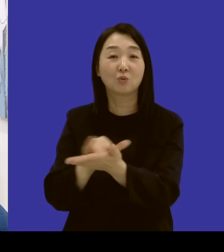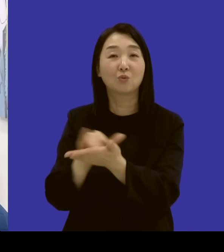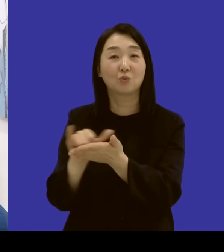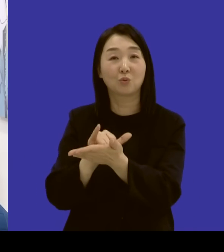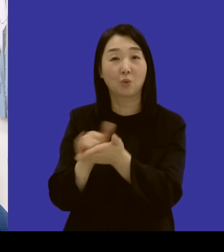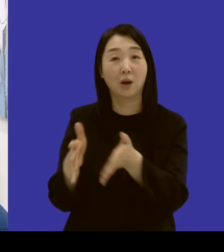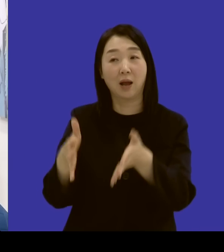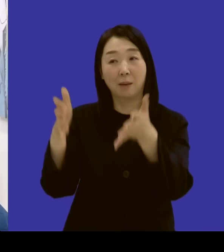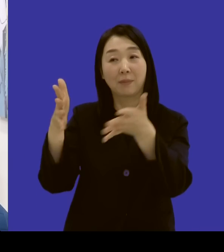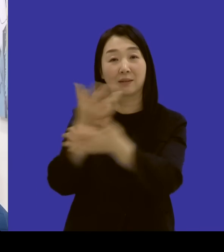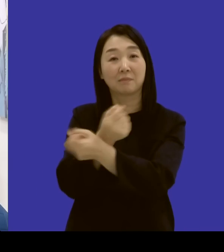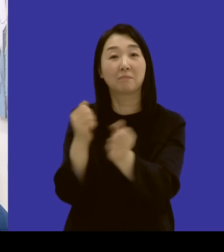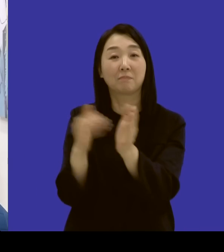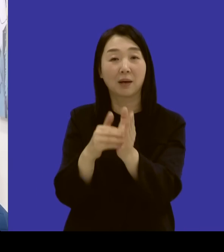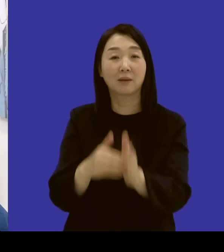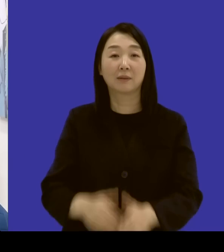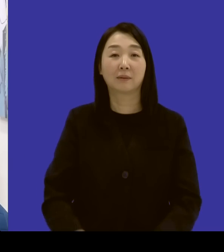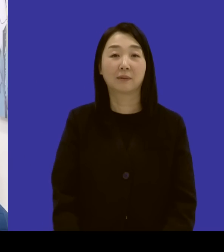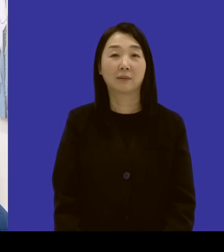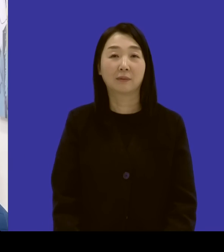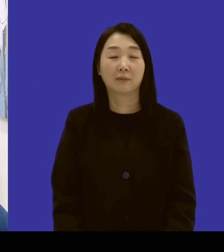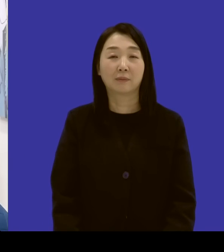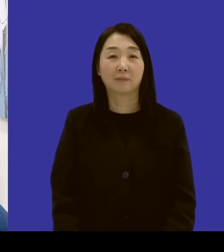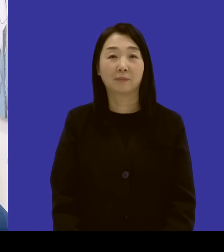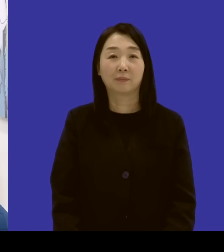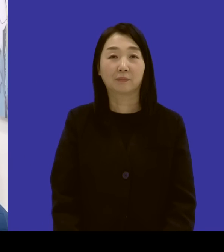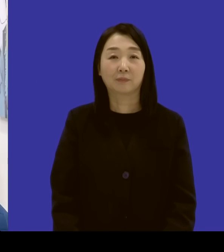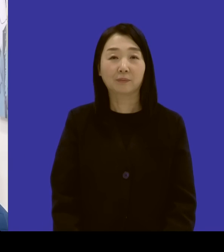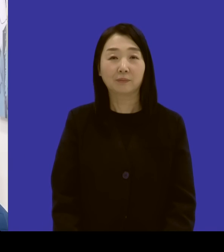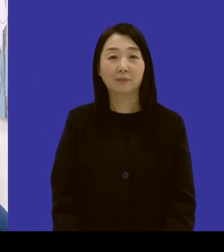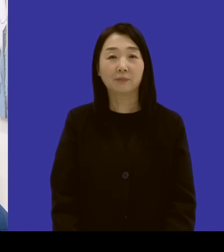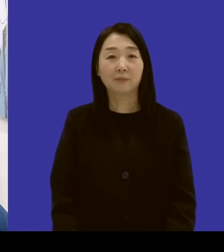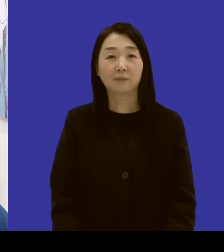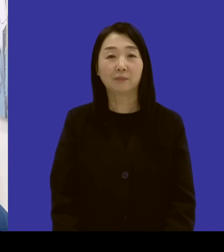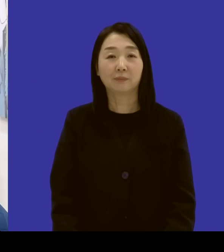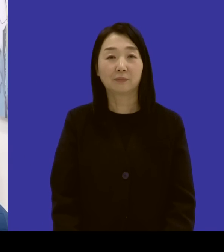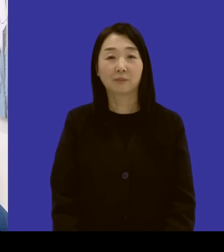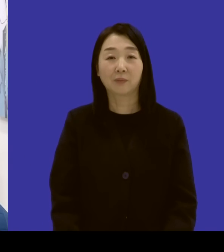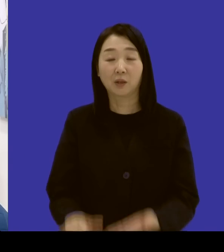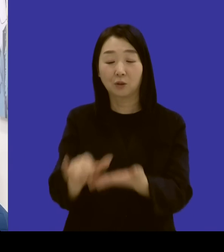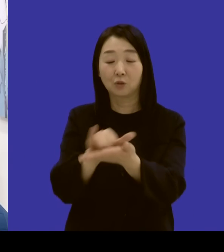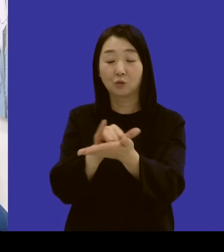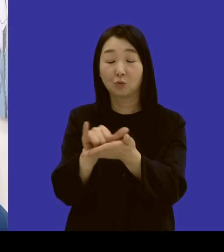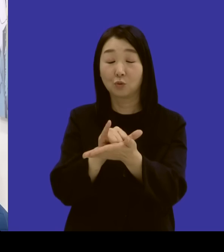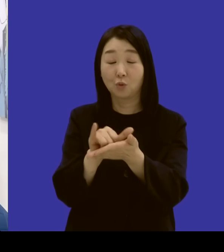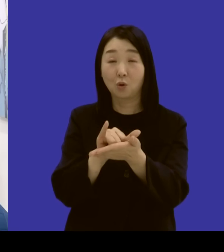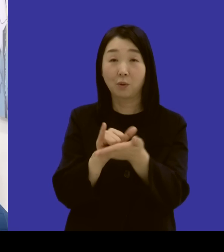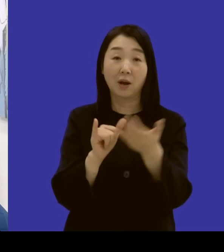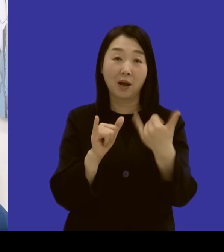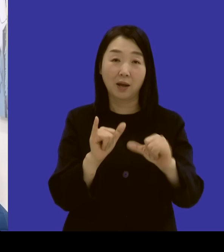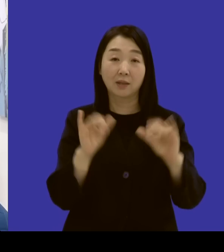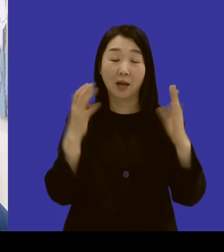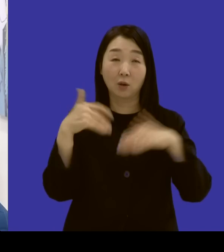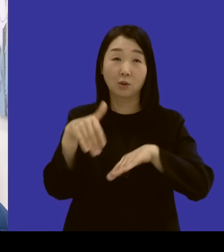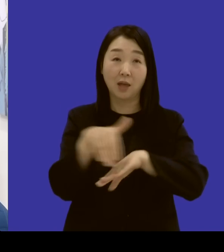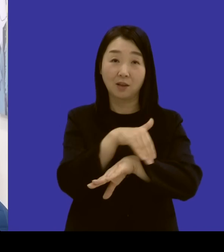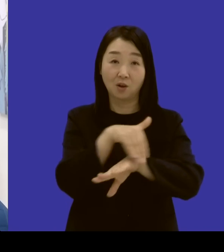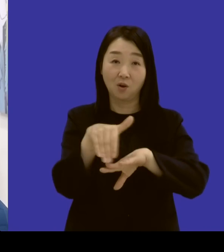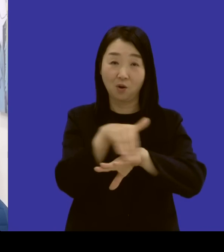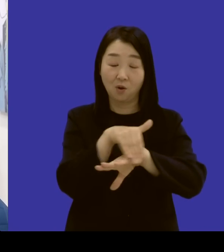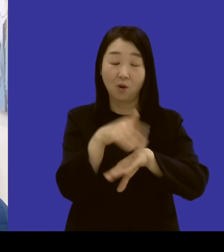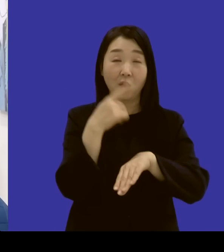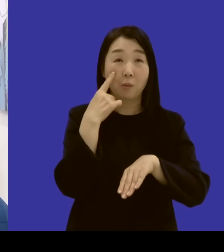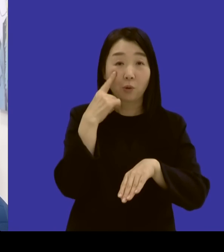아파트를 구했어요. 보스턴에 있던 아파트를 뉴욕으로 옮겼죠. 옮겨서. 네, 그래서 이제 뉴욕에 애들을 여기서 학교를 다니게 하겠다. 예, 예.